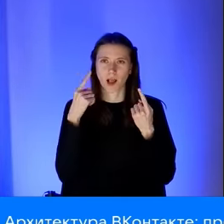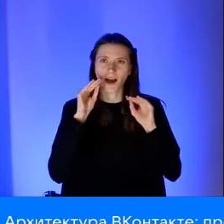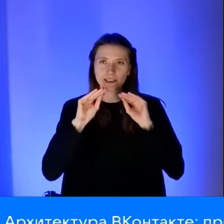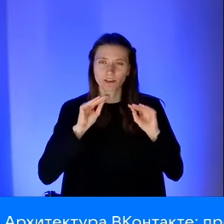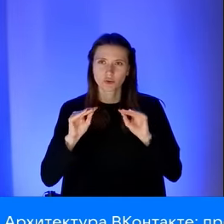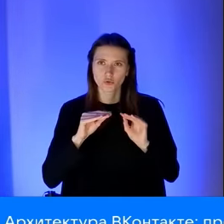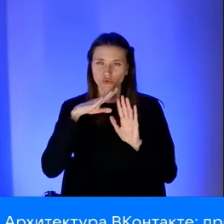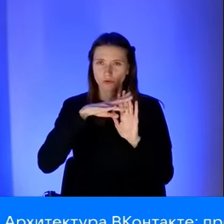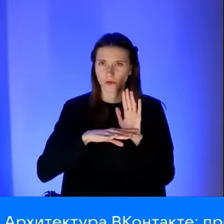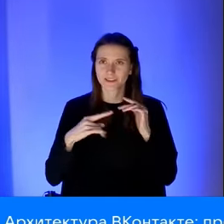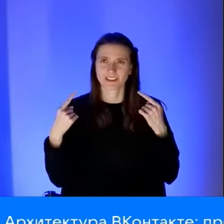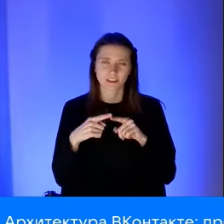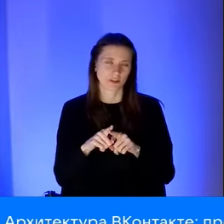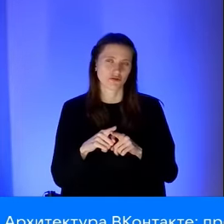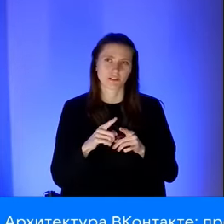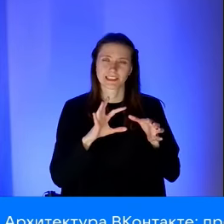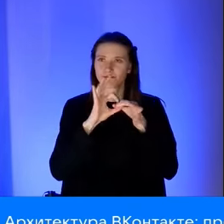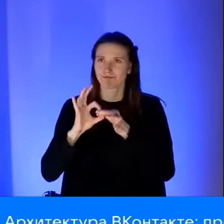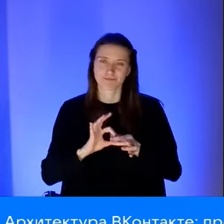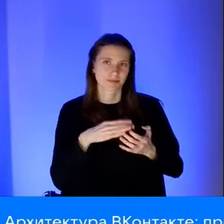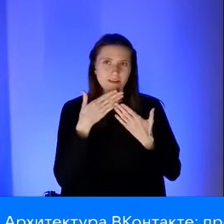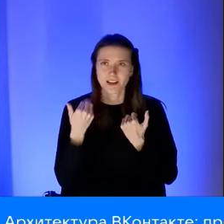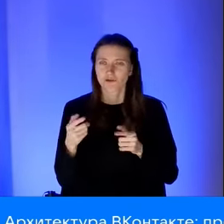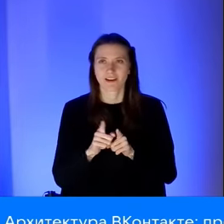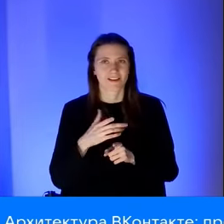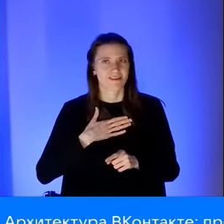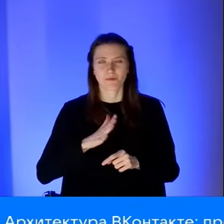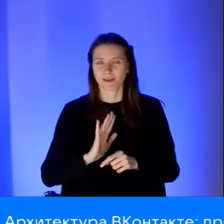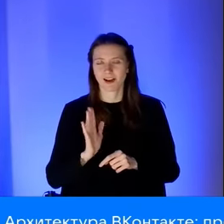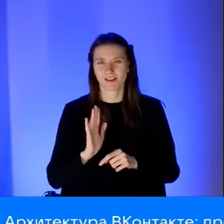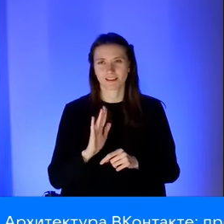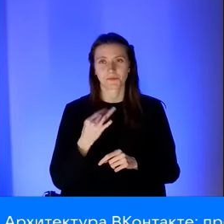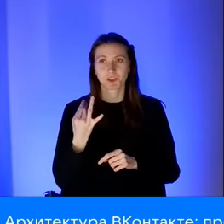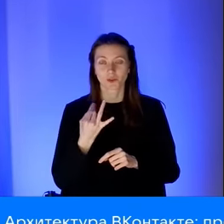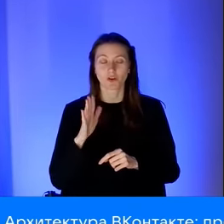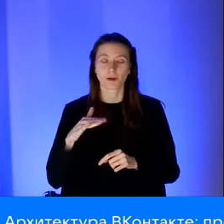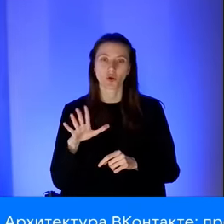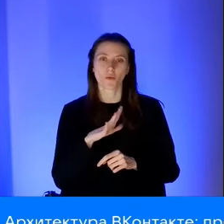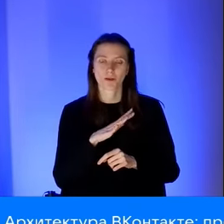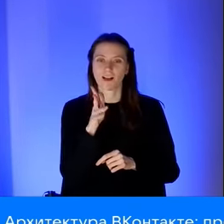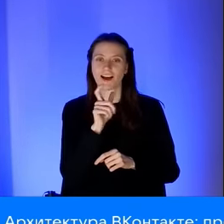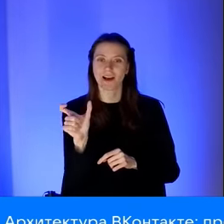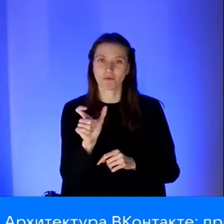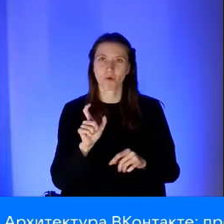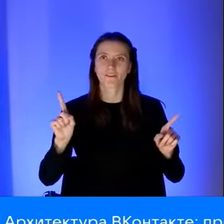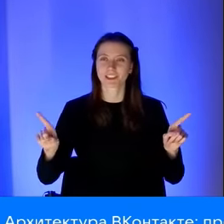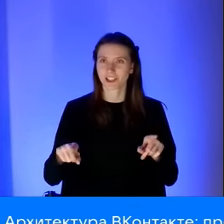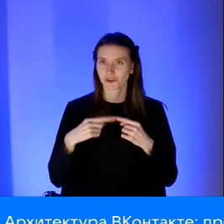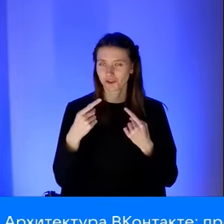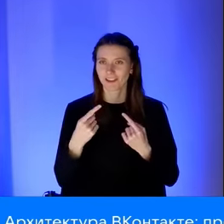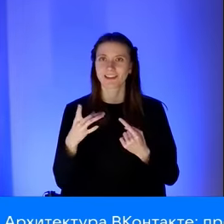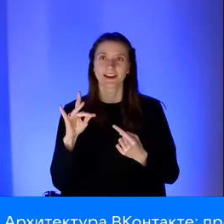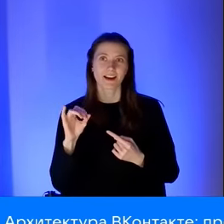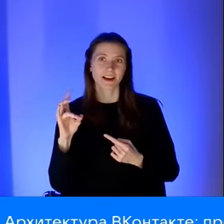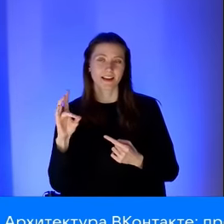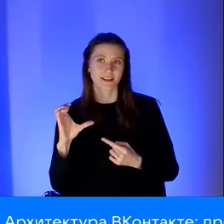неприятная история А следующий за средневековом идёт век Возрождения Эпоха ли Возрождения Ренессанс где у нас появляются